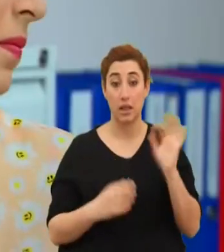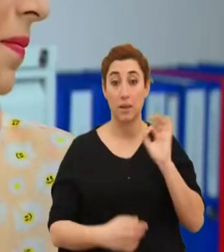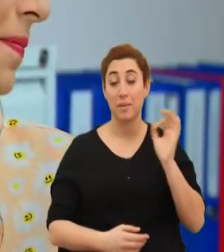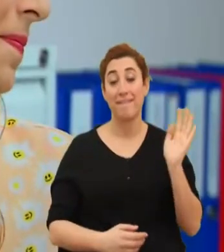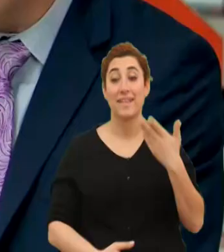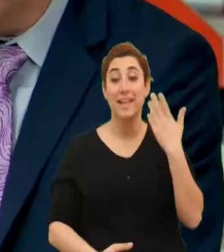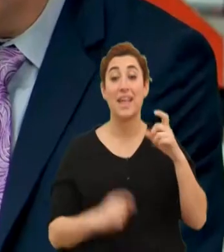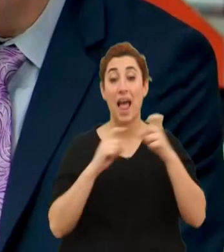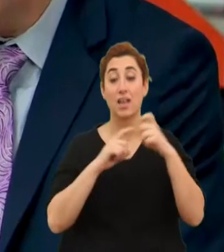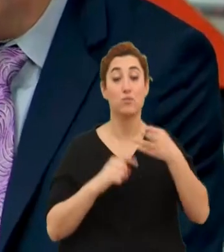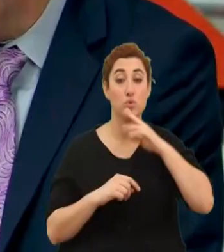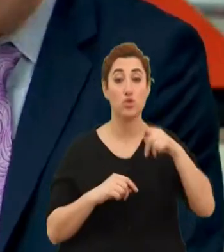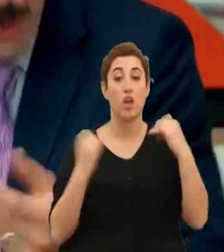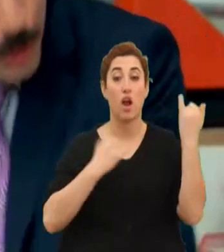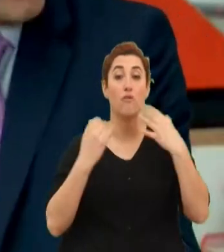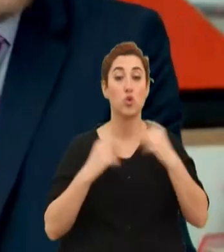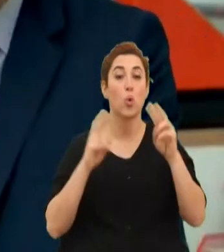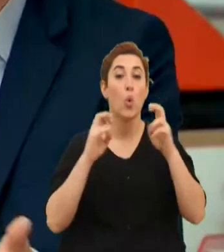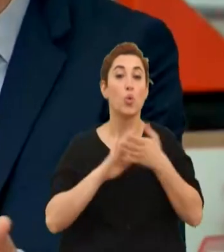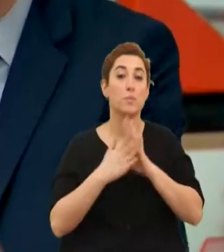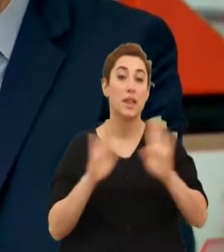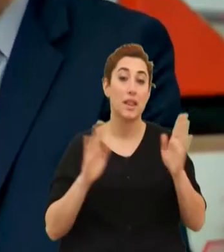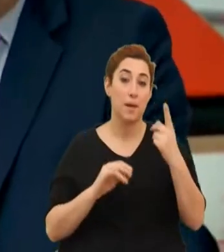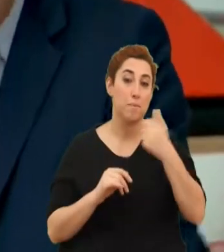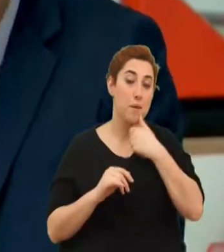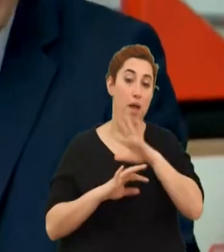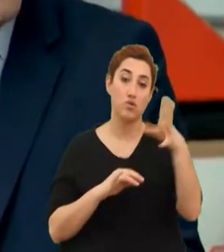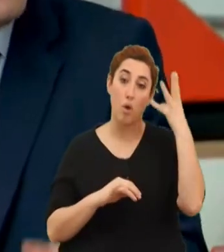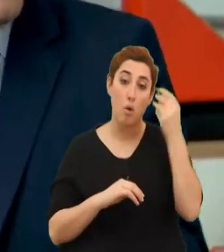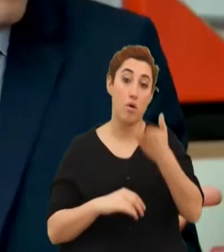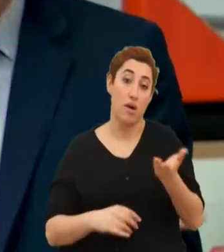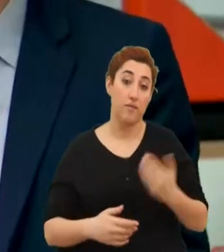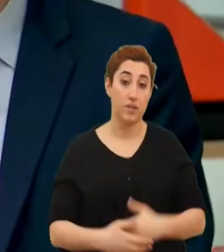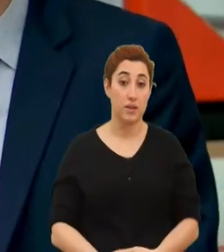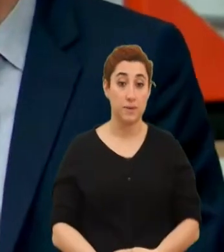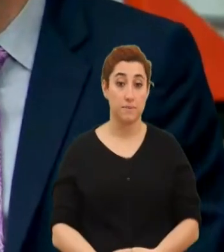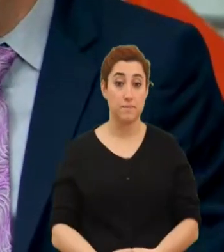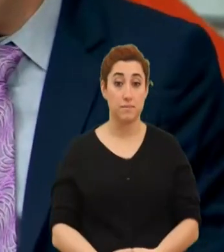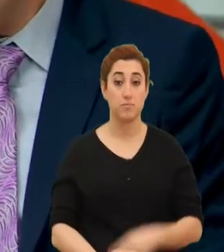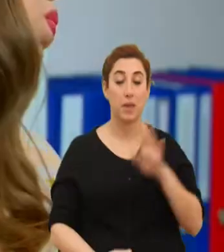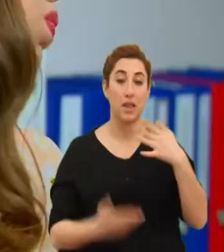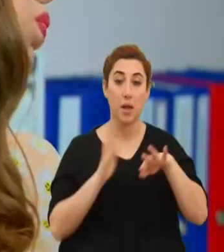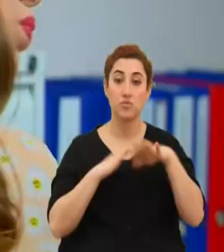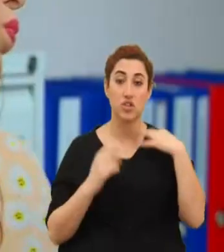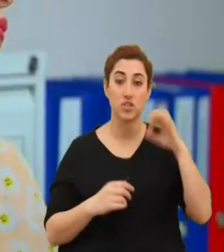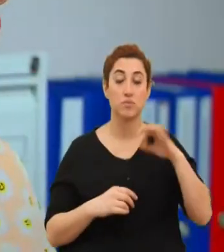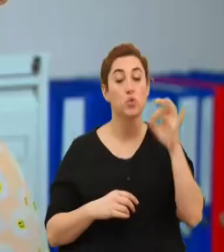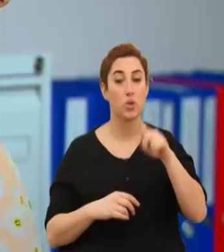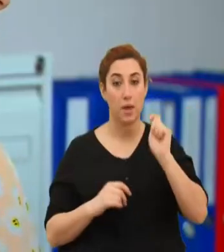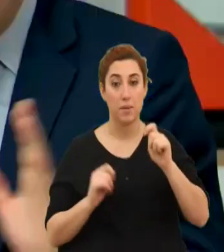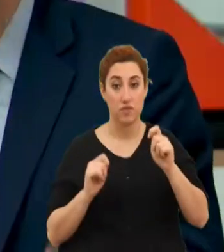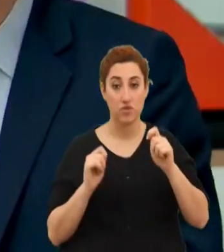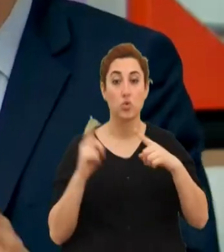mi? Neyse Erdem, sonuçta kavga edecek konunuz kalmadı. Baban her şeyi öğrendi. Peki ne yapacağız şimdi? Şunu